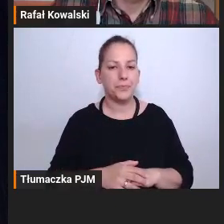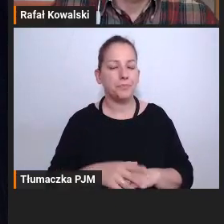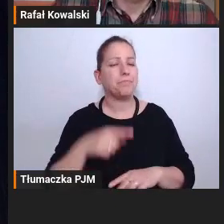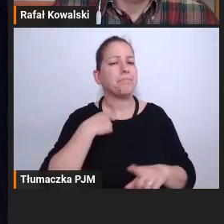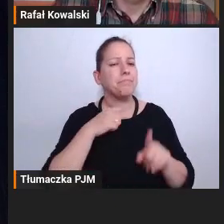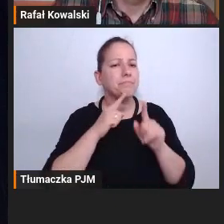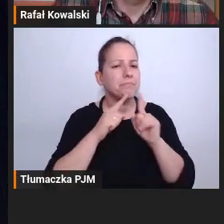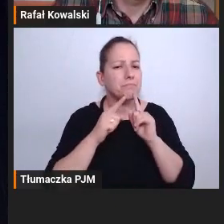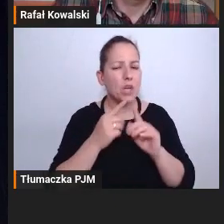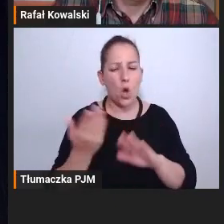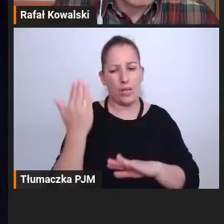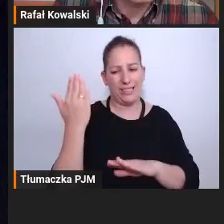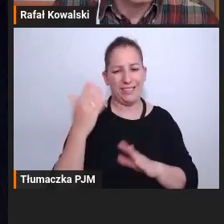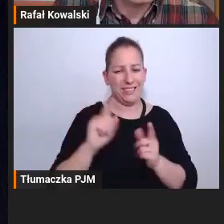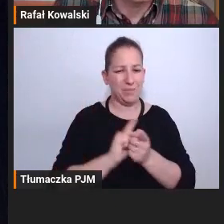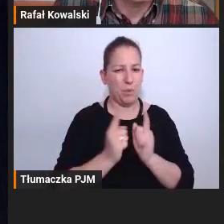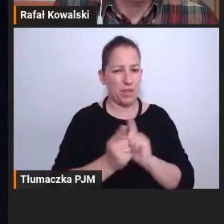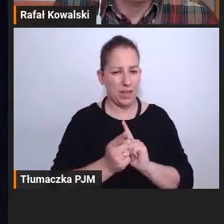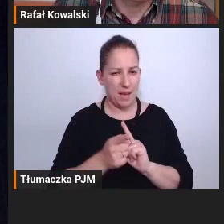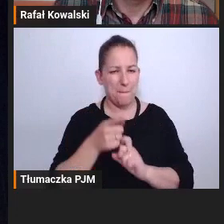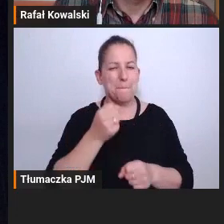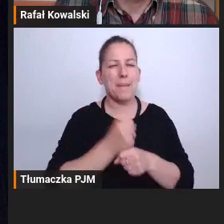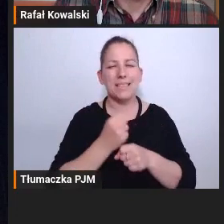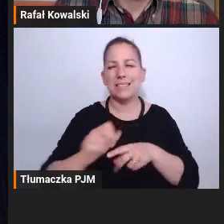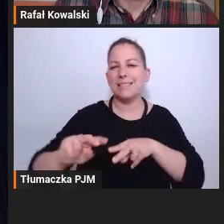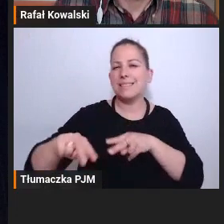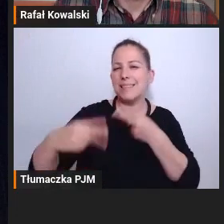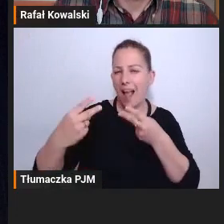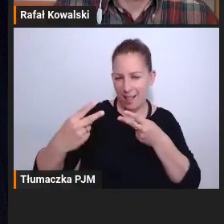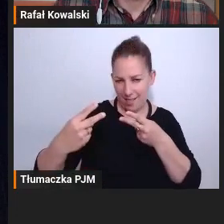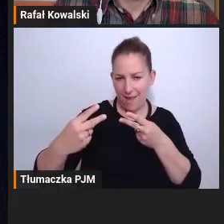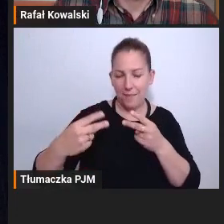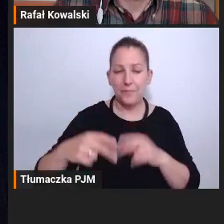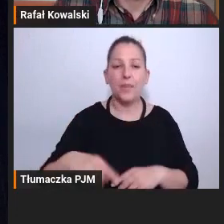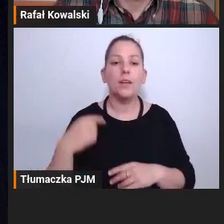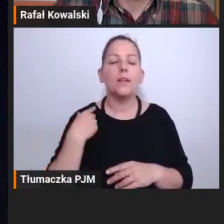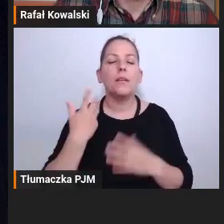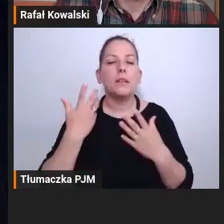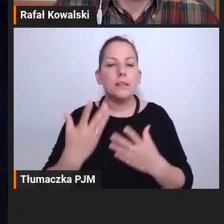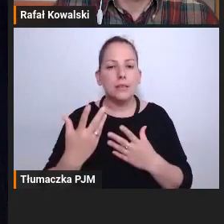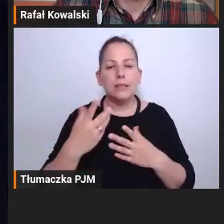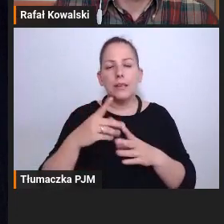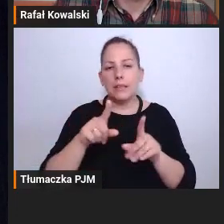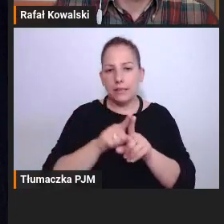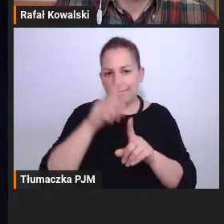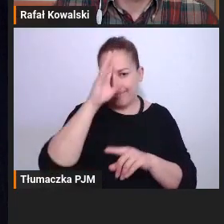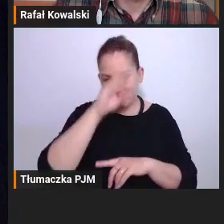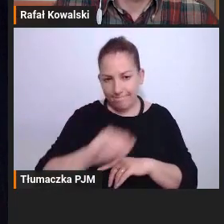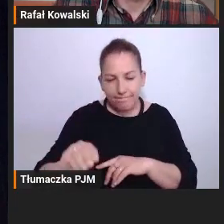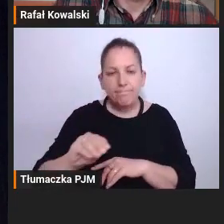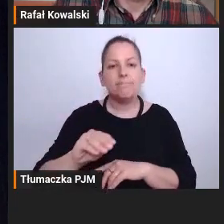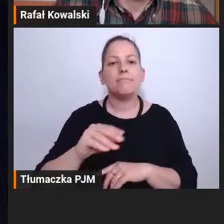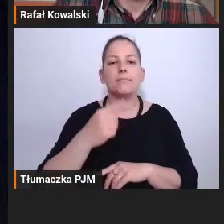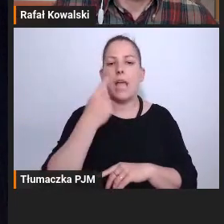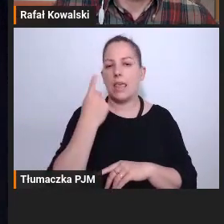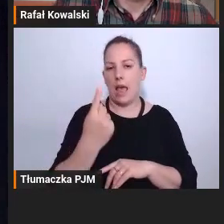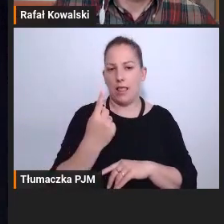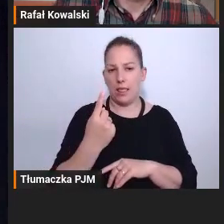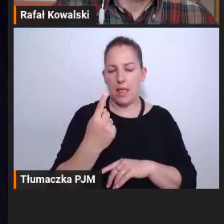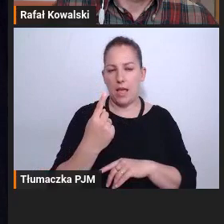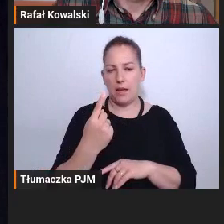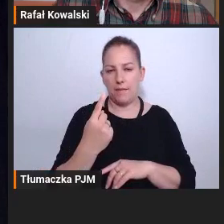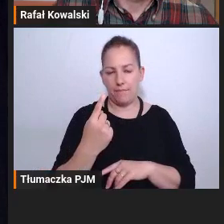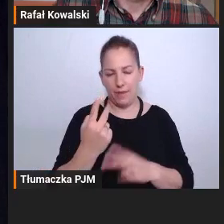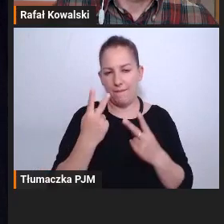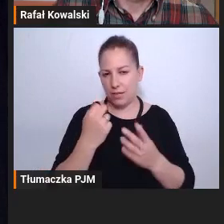rozmawiali na ostatnim spotkaniu o pracy zdalnej i tutaj chciałam Wam też zwrócić uwagę na jedną taką dość